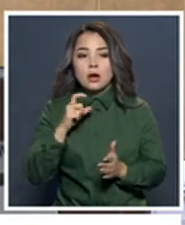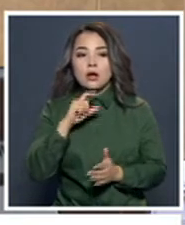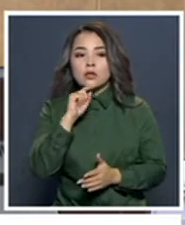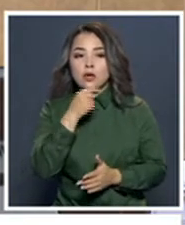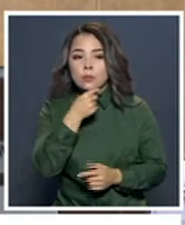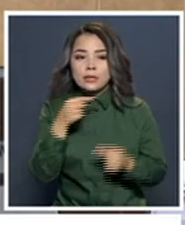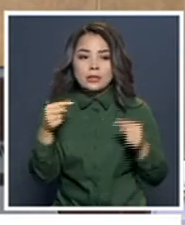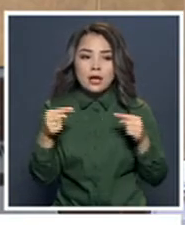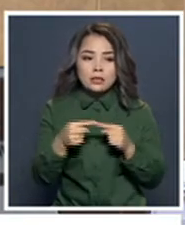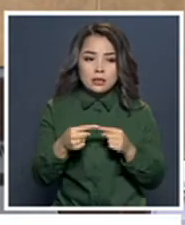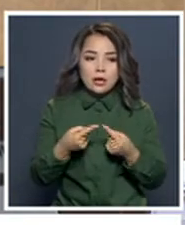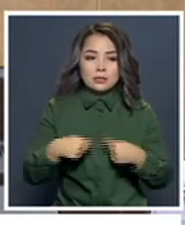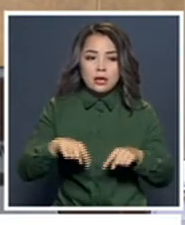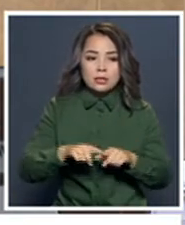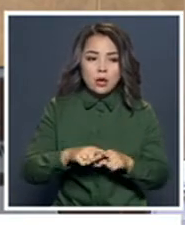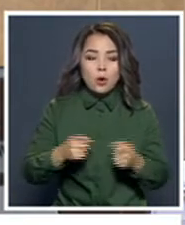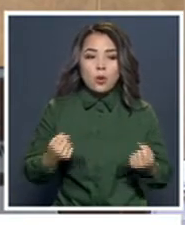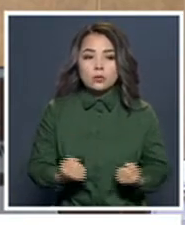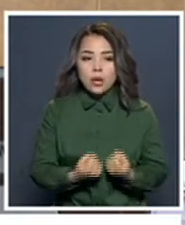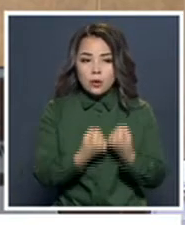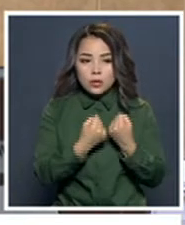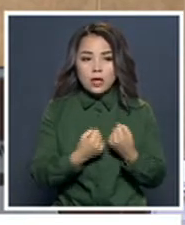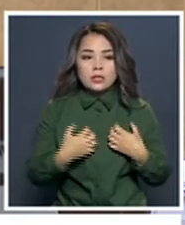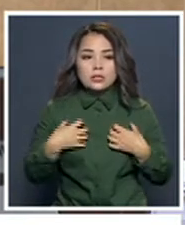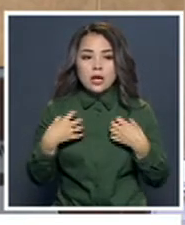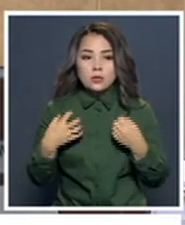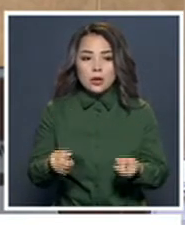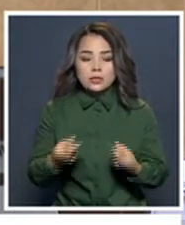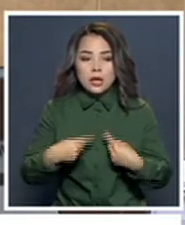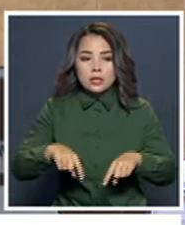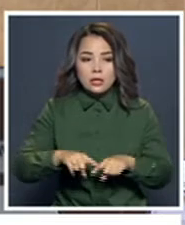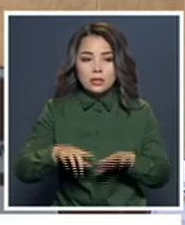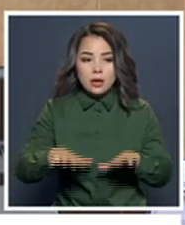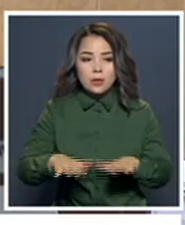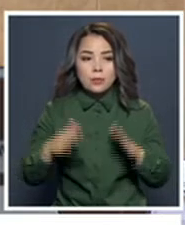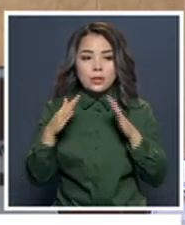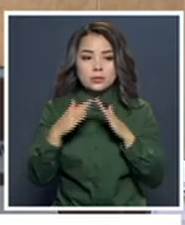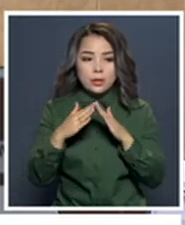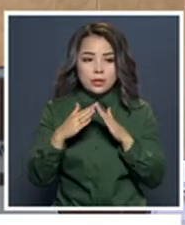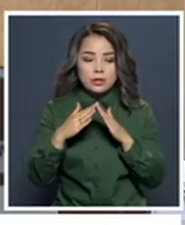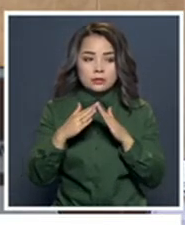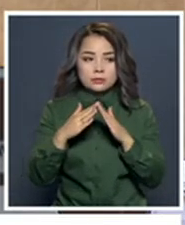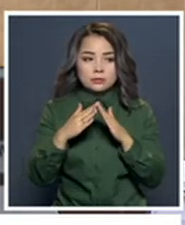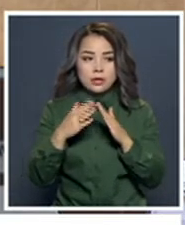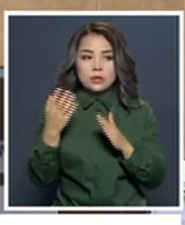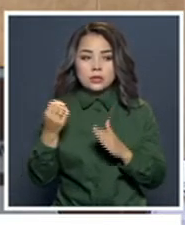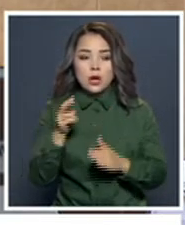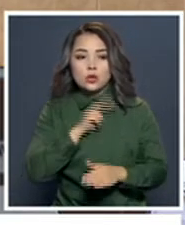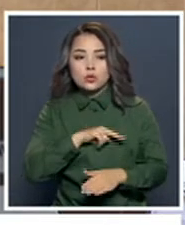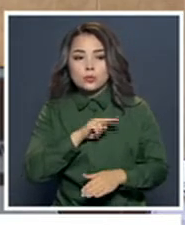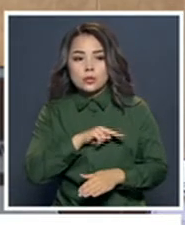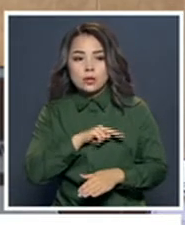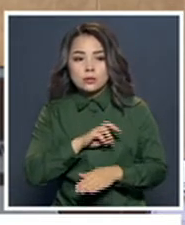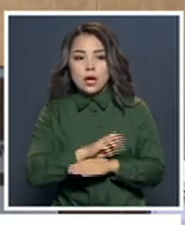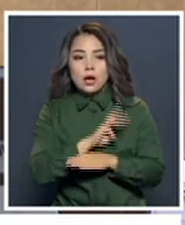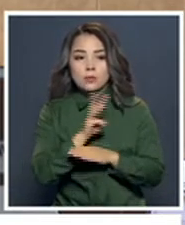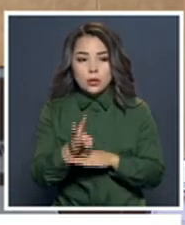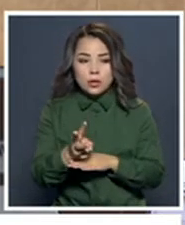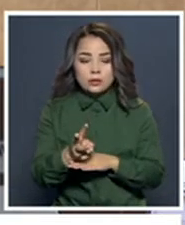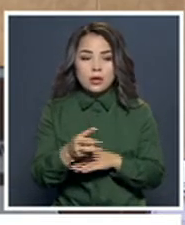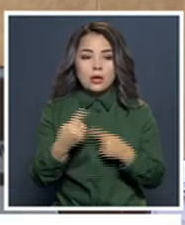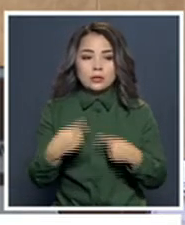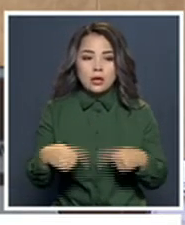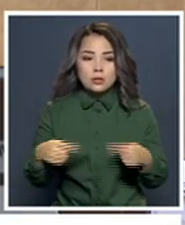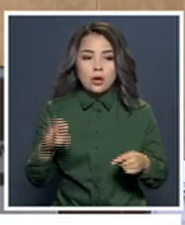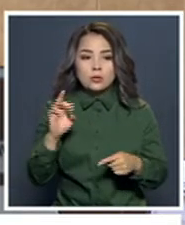экономиканың нақты секторын қолдау, денсаулық саласы, баспана және жұмыспен қамту басқа